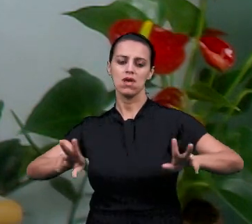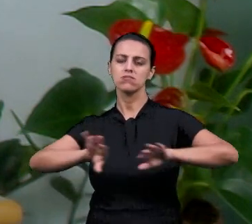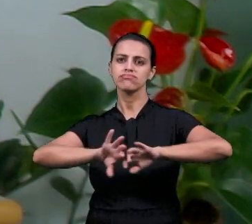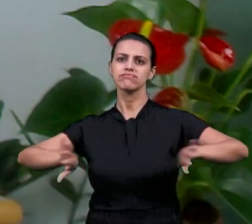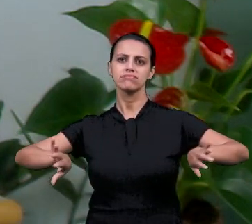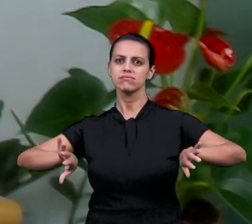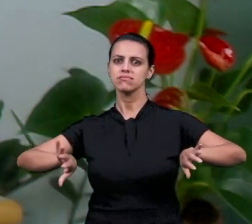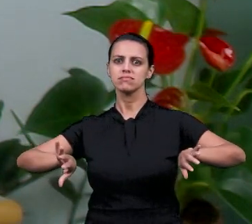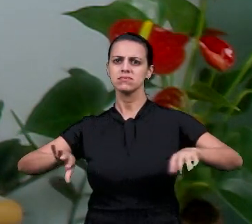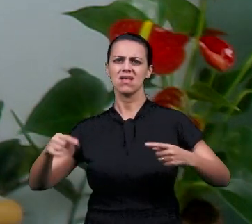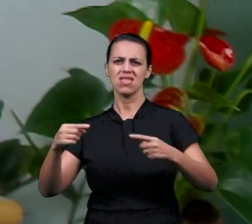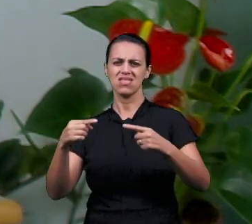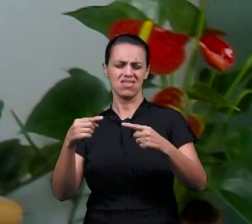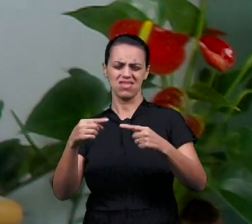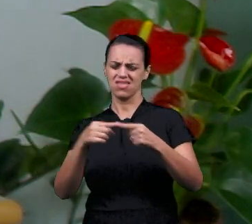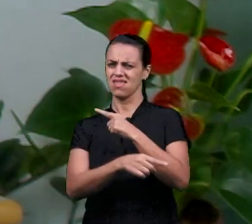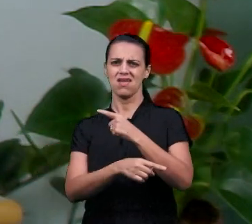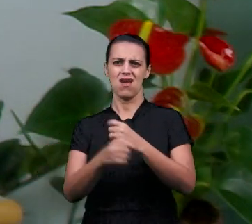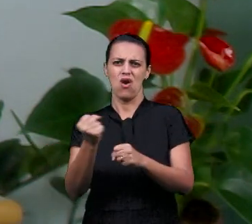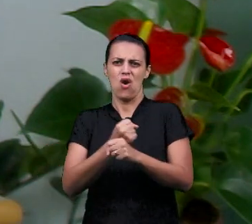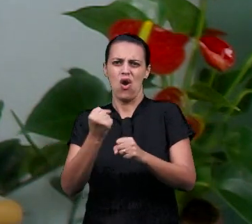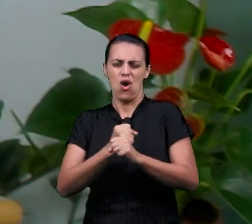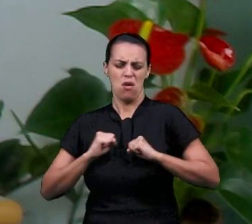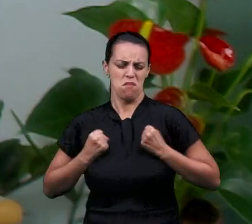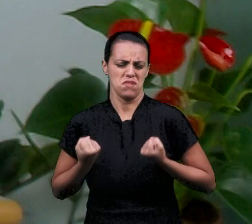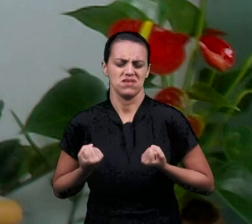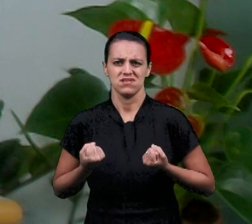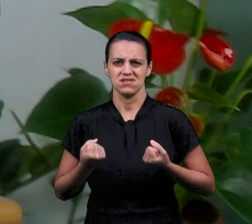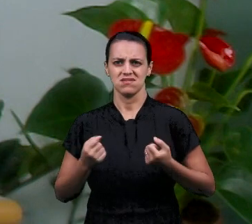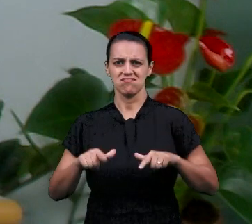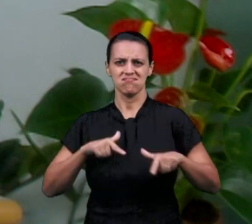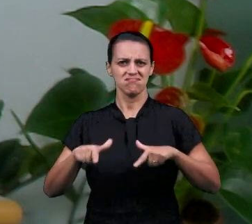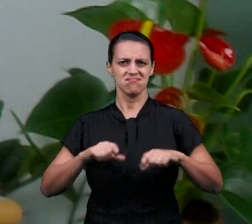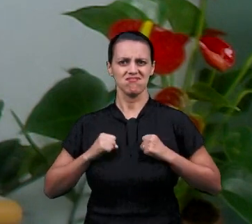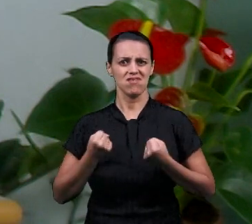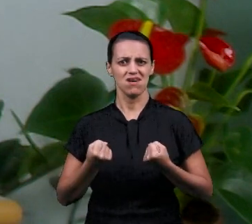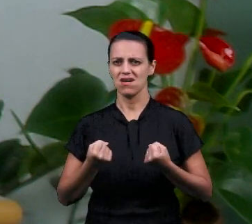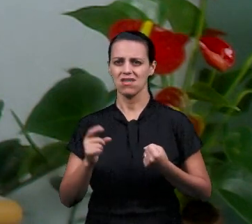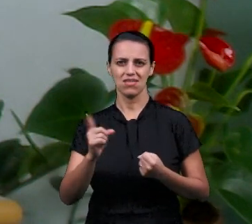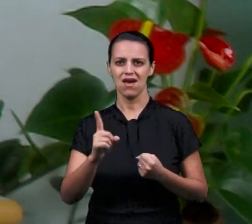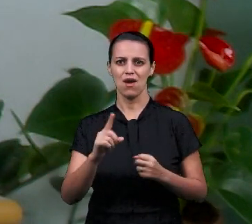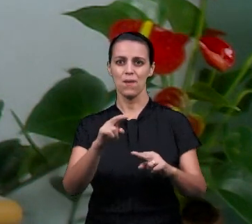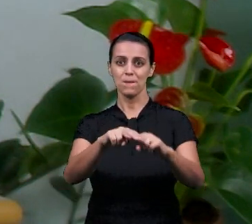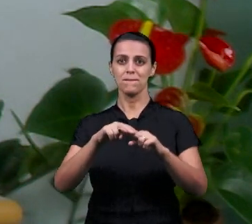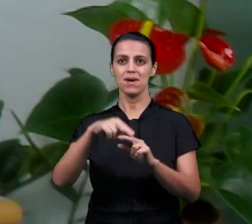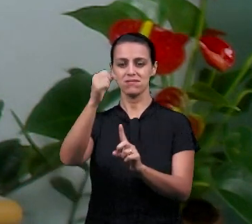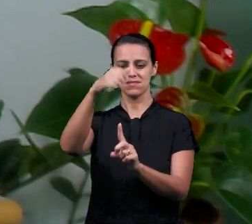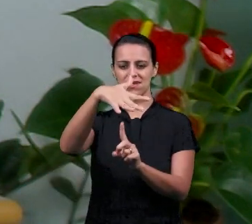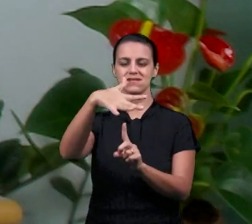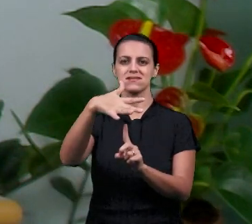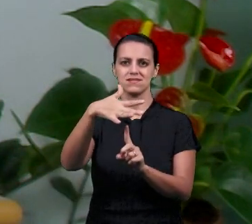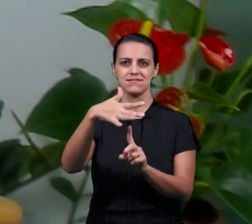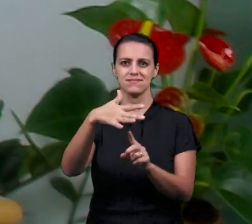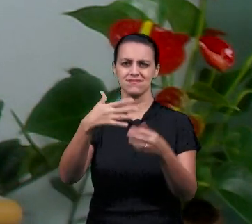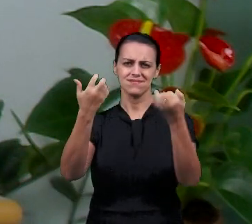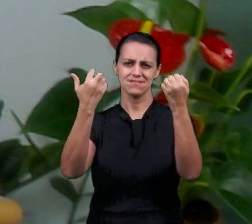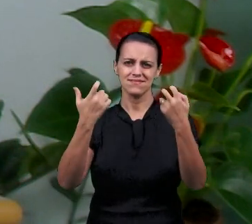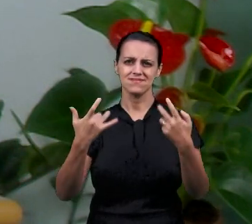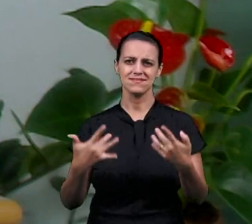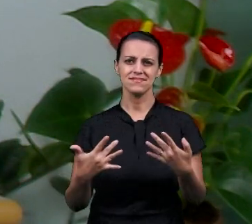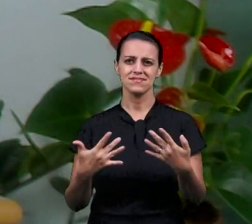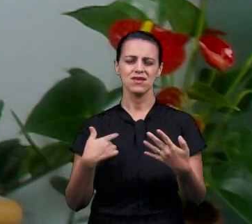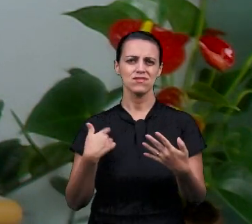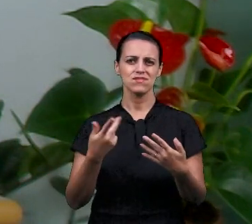les œuvres. Le salut, c'est par le moyen de la grâce. Donc, ceci expliqué,